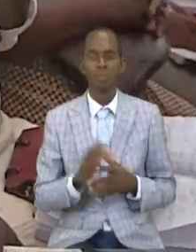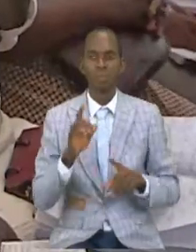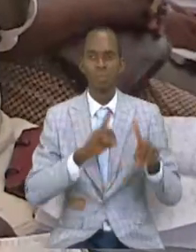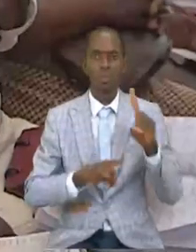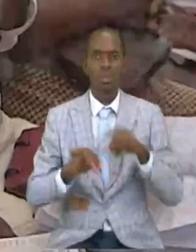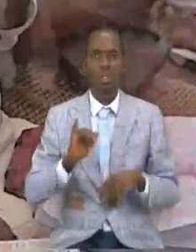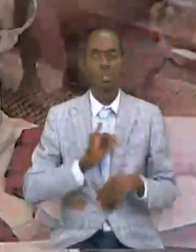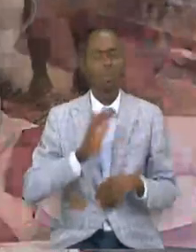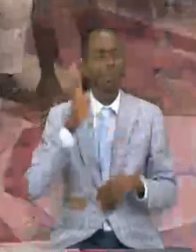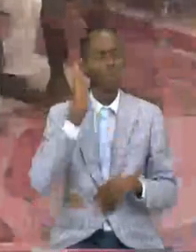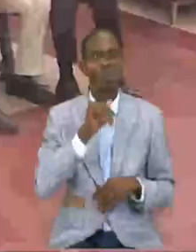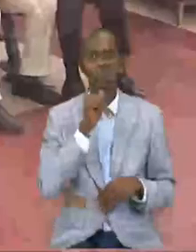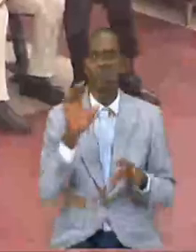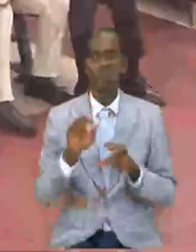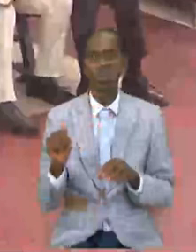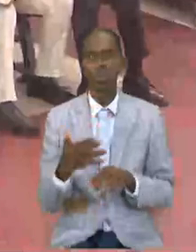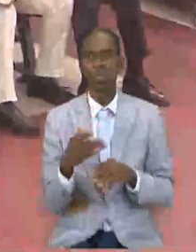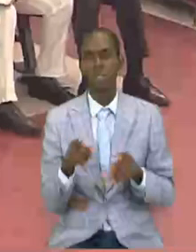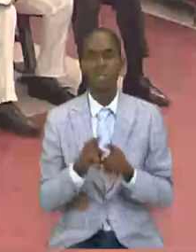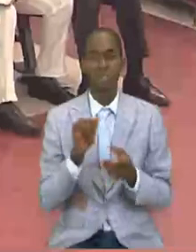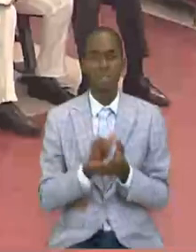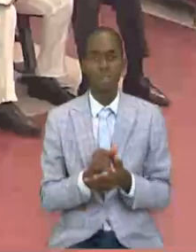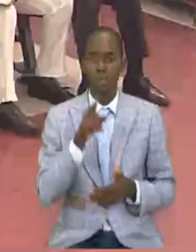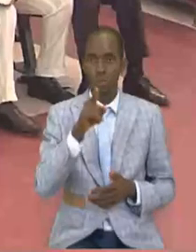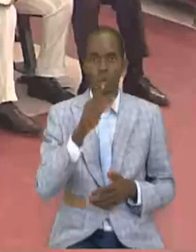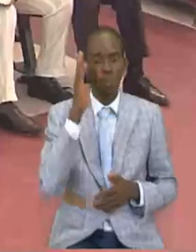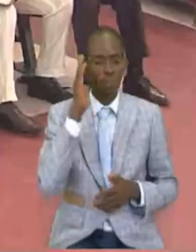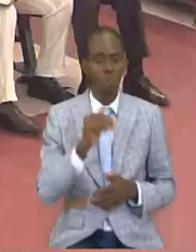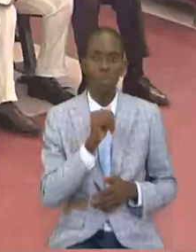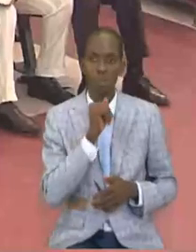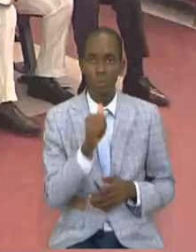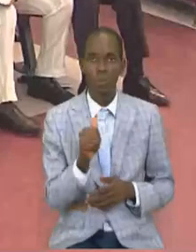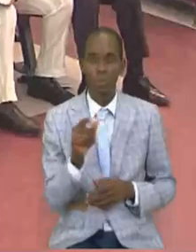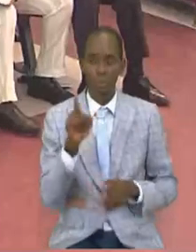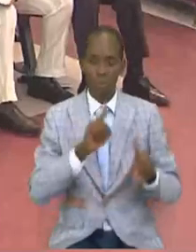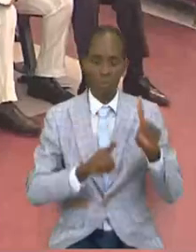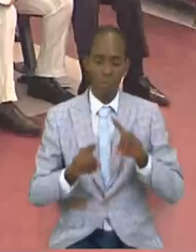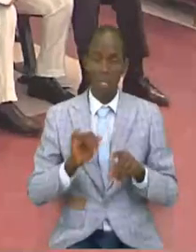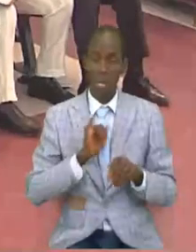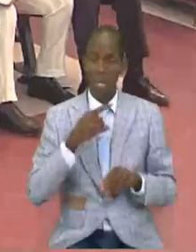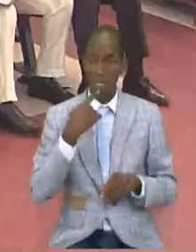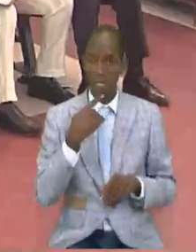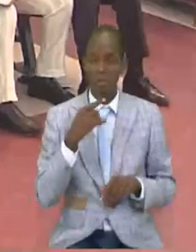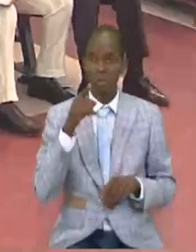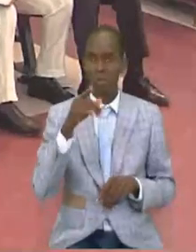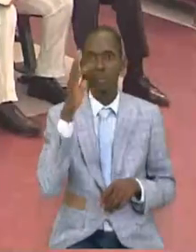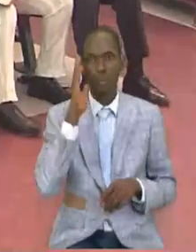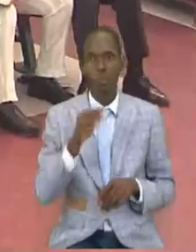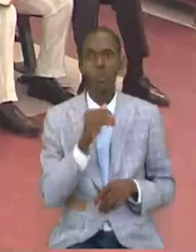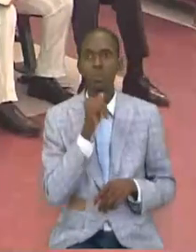Je ne ferai rien de pareil. Vous ne le ferez pas. Je dis, vous ne ferez pas ça.